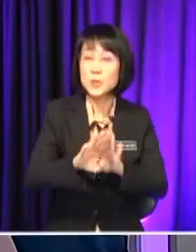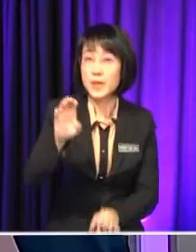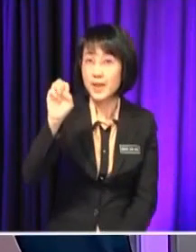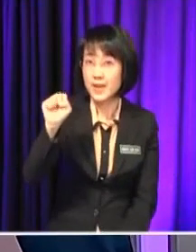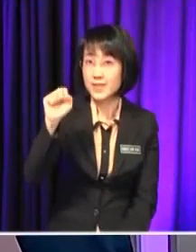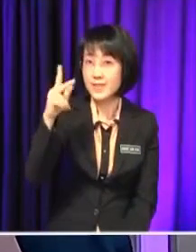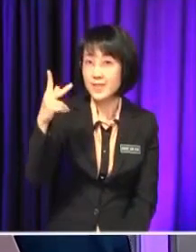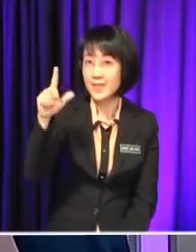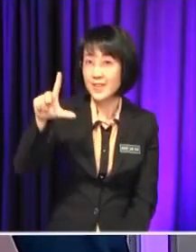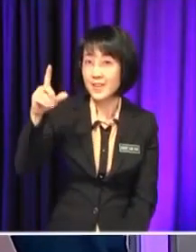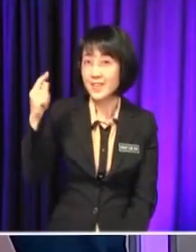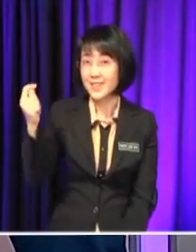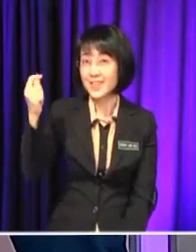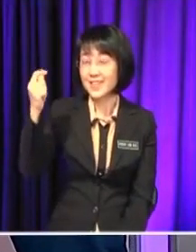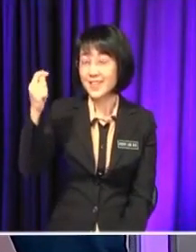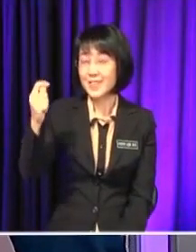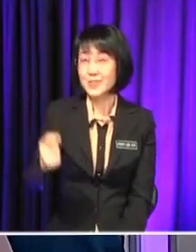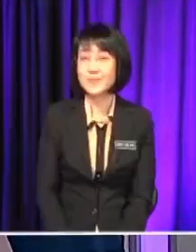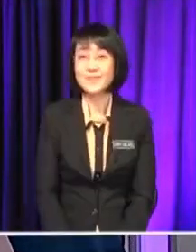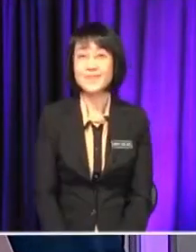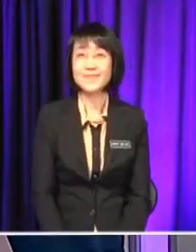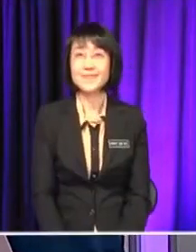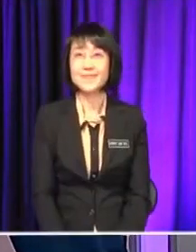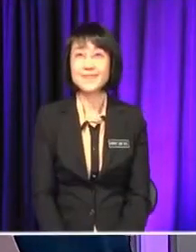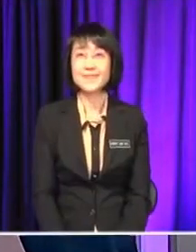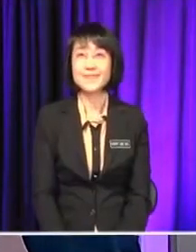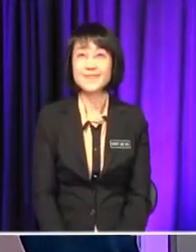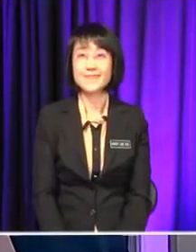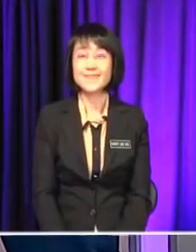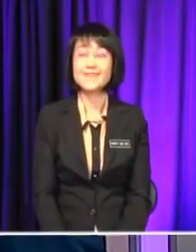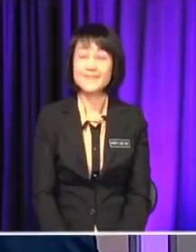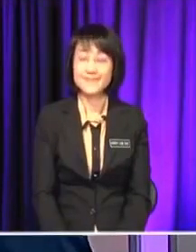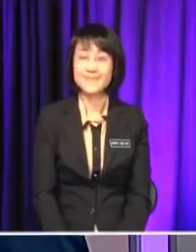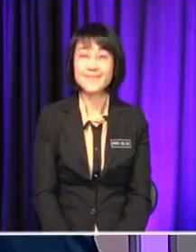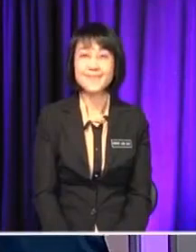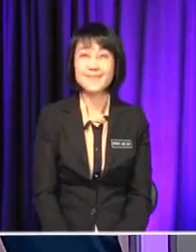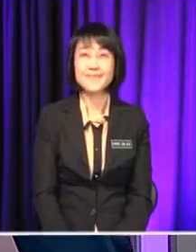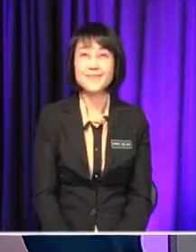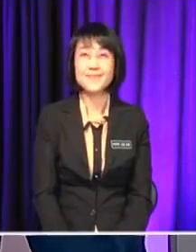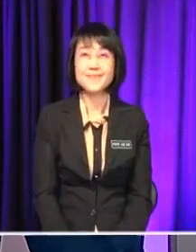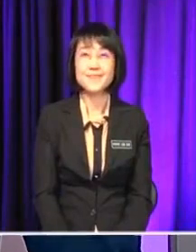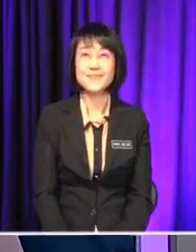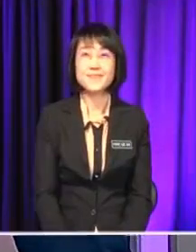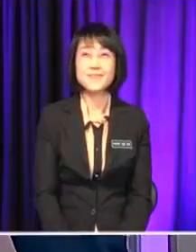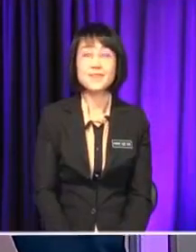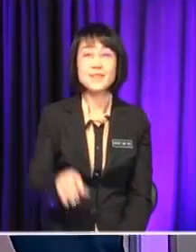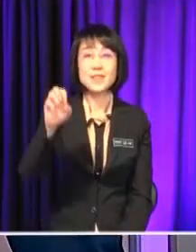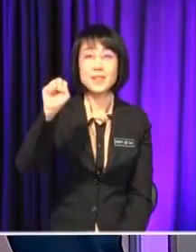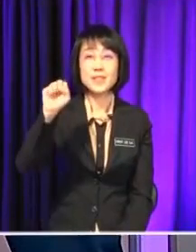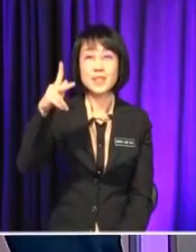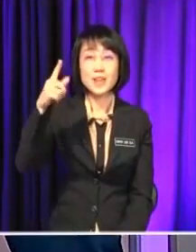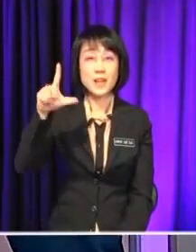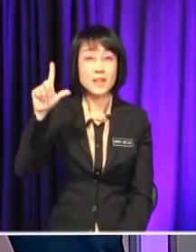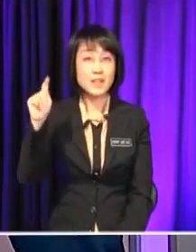ah SQL Tia begitu sqlt Jadi saya Tuliskan di sini oke baik sistem cameralita